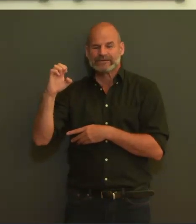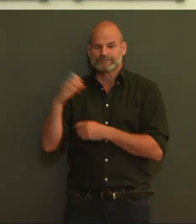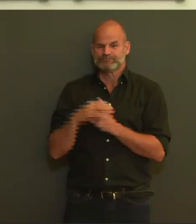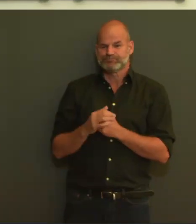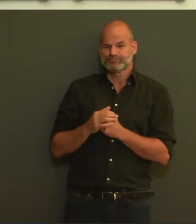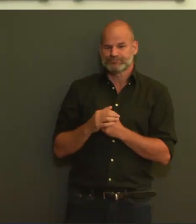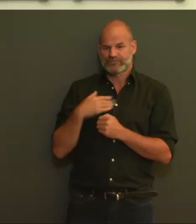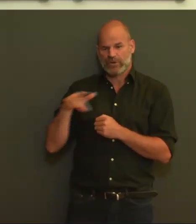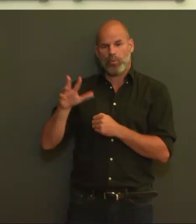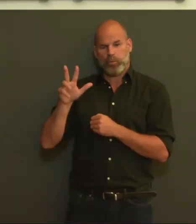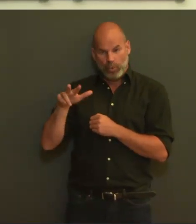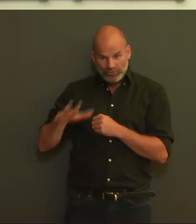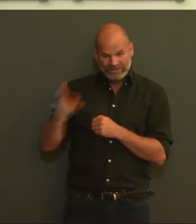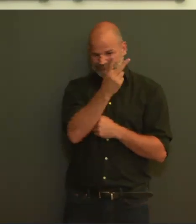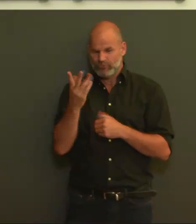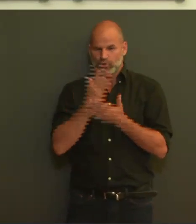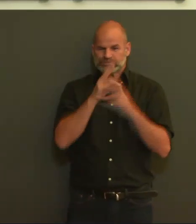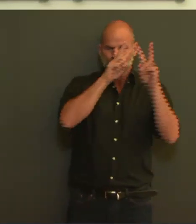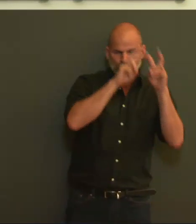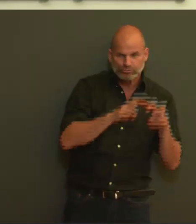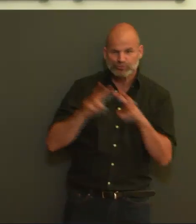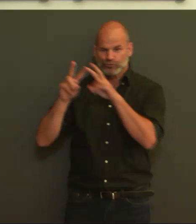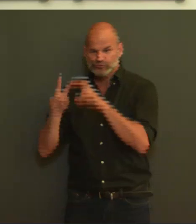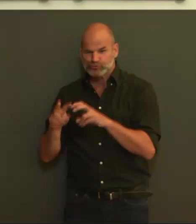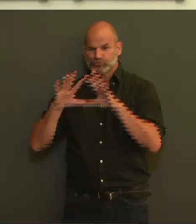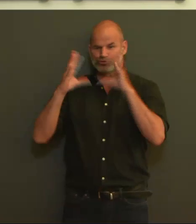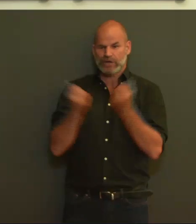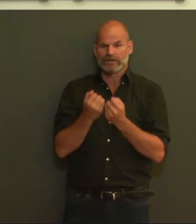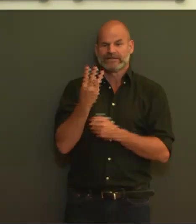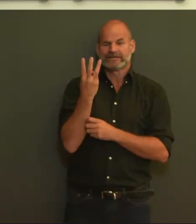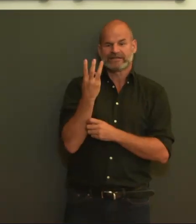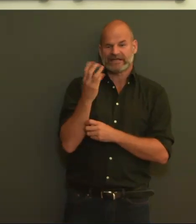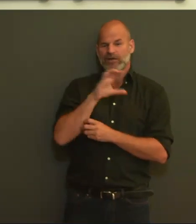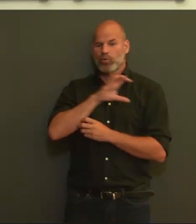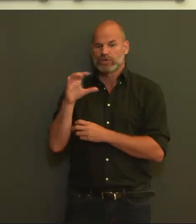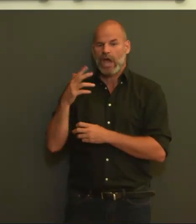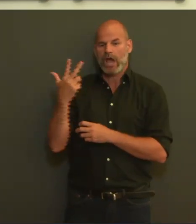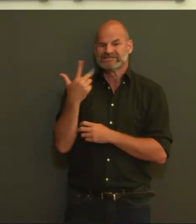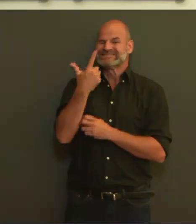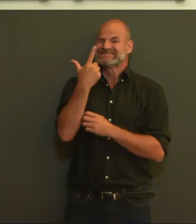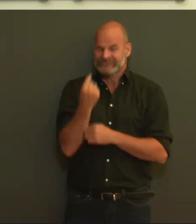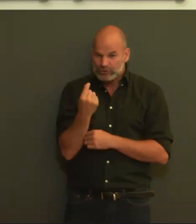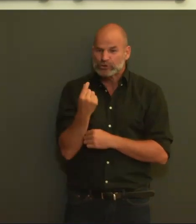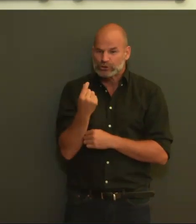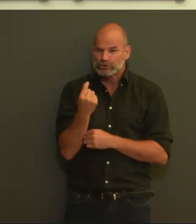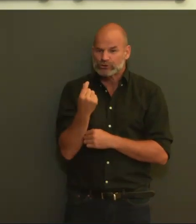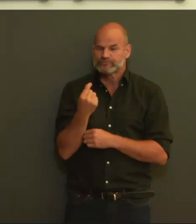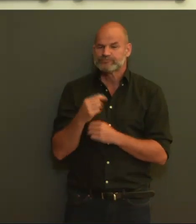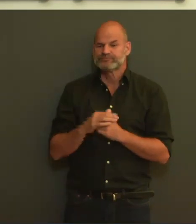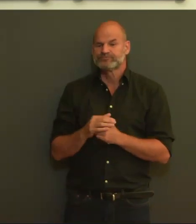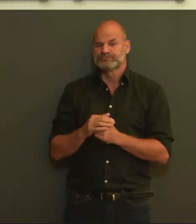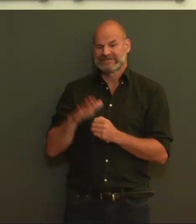378 COVID-gevallen gemeld op scholen, waarvan 270 leerlingen en